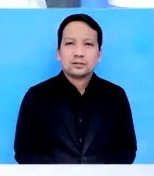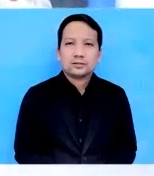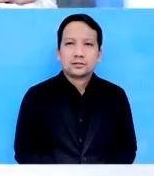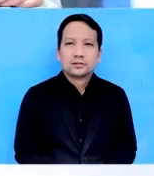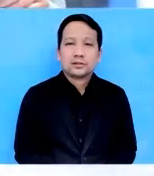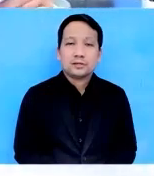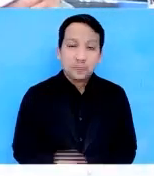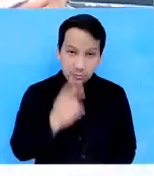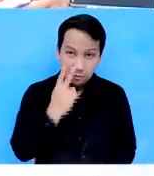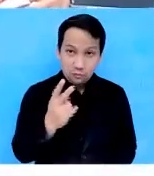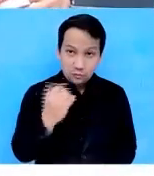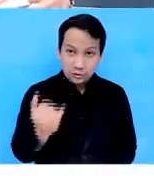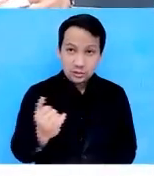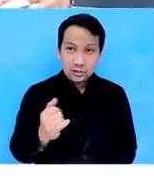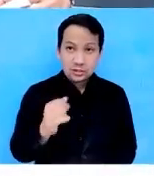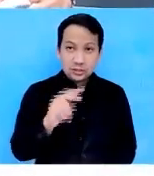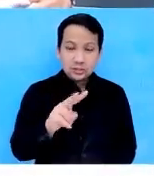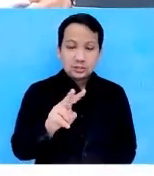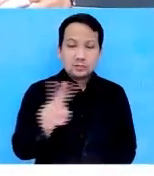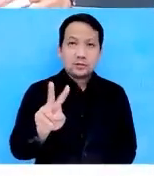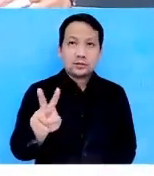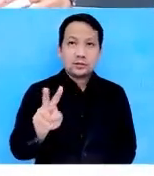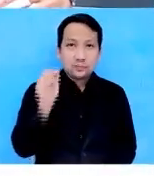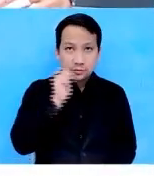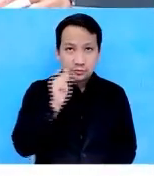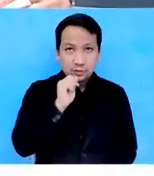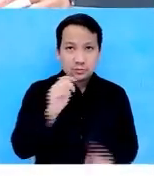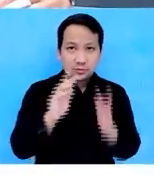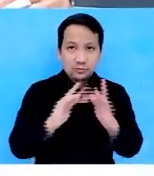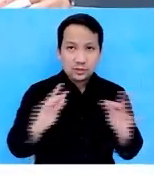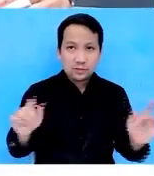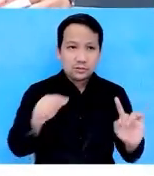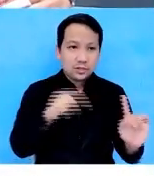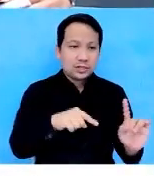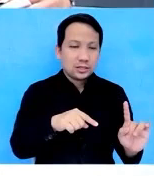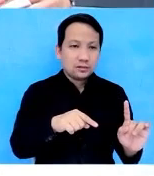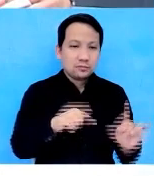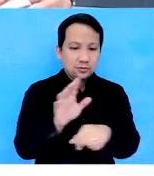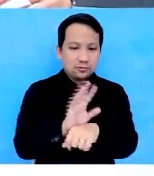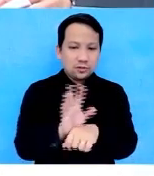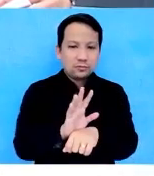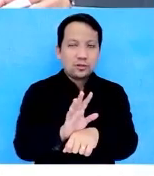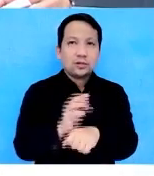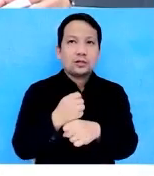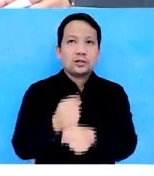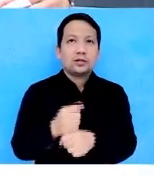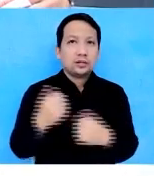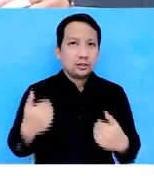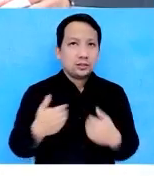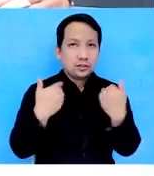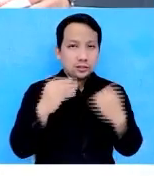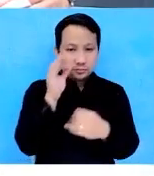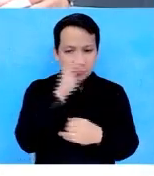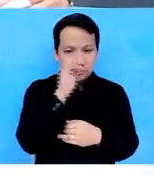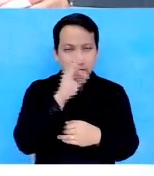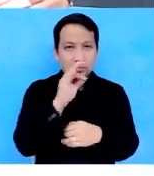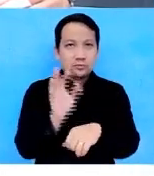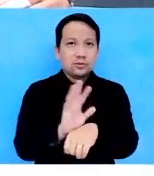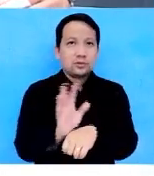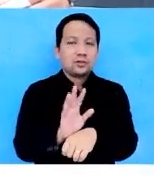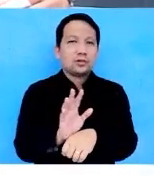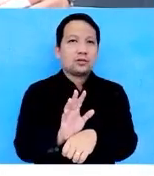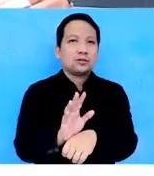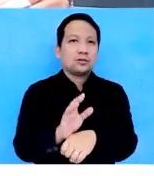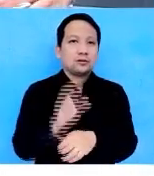Napapanood ngayon sa Vancouver International Women Film Festival ang isang pelikulang gawa ng isang young Pinoy filmmaker. Kasabay naman ng